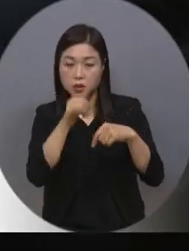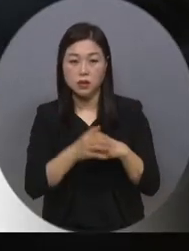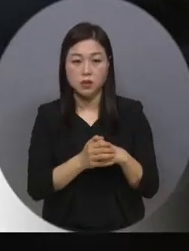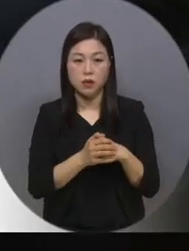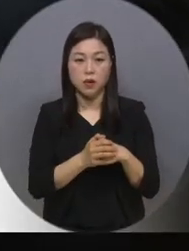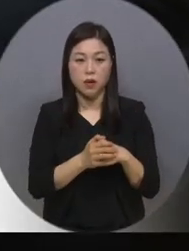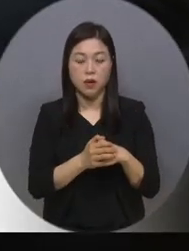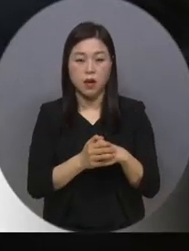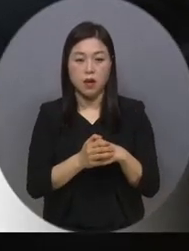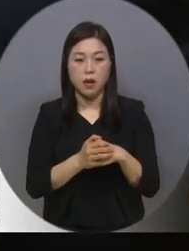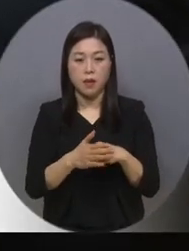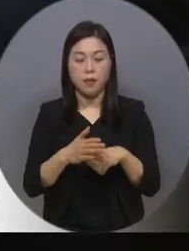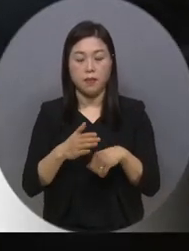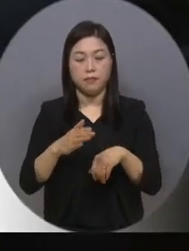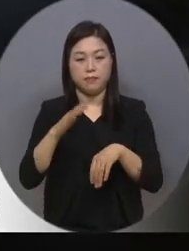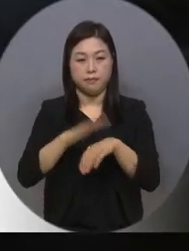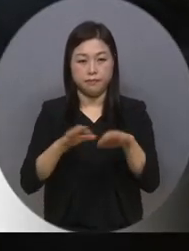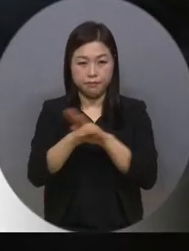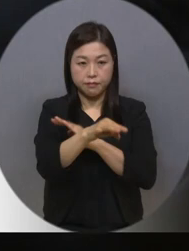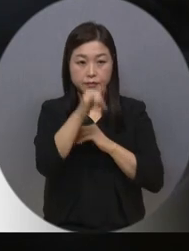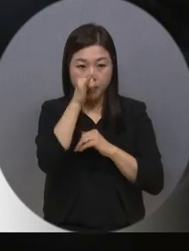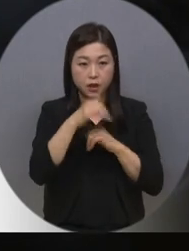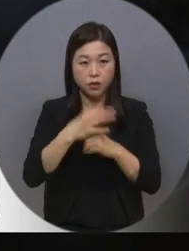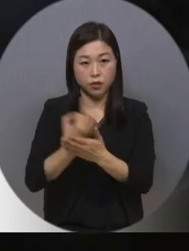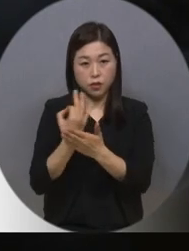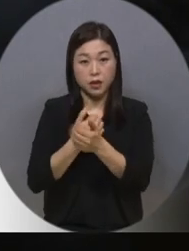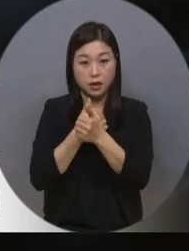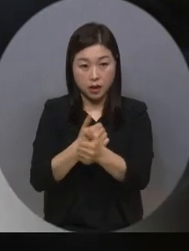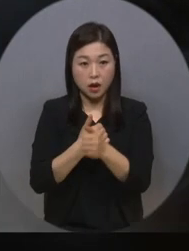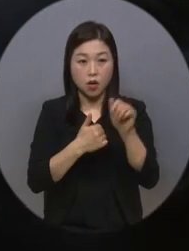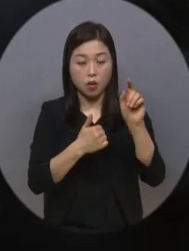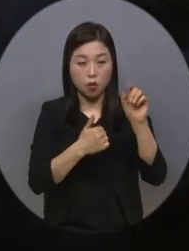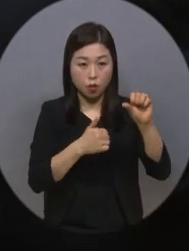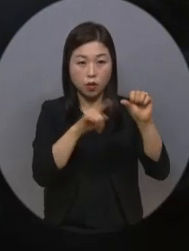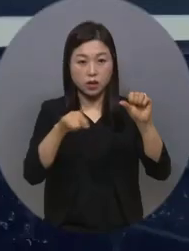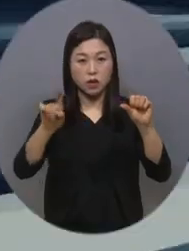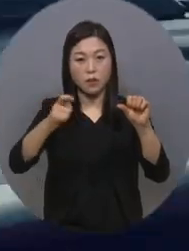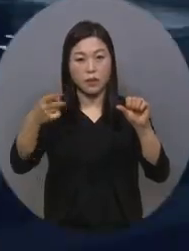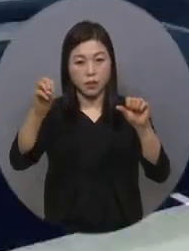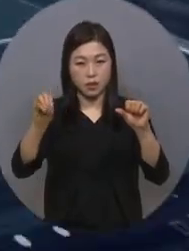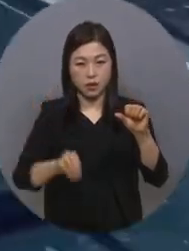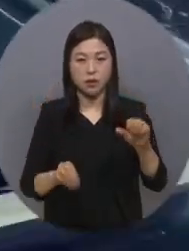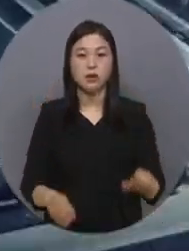부담금은 소득에 따라 서비스 가격의 5에서 100% 수준입니다.